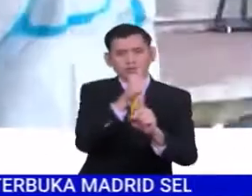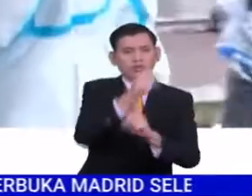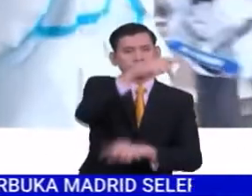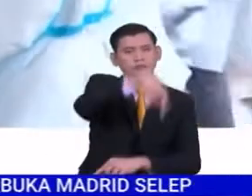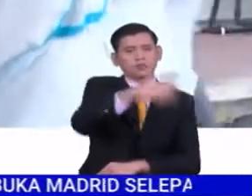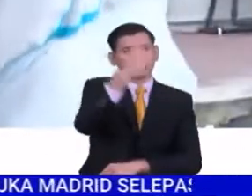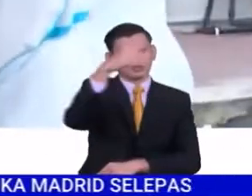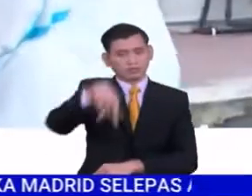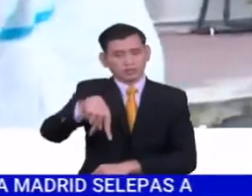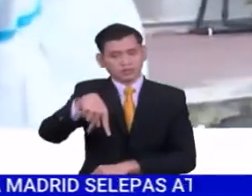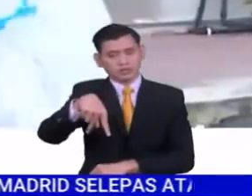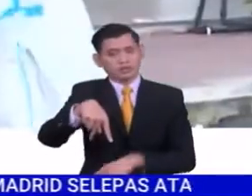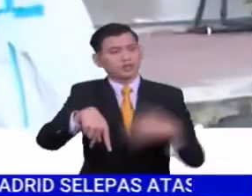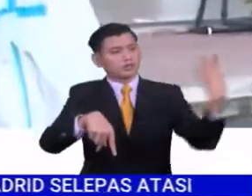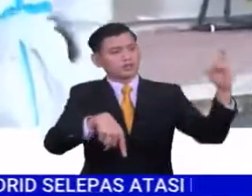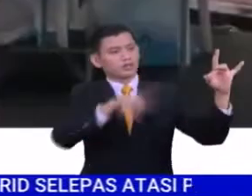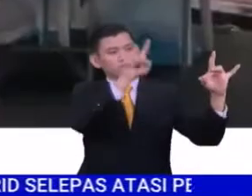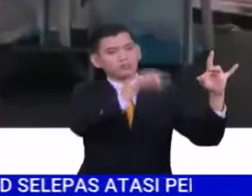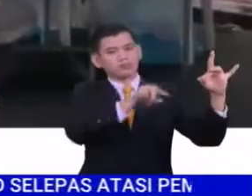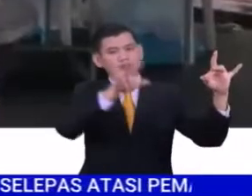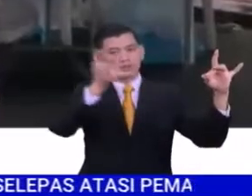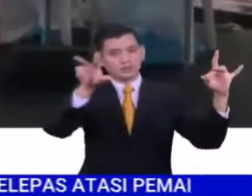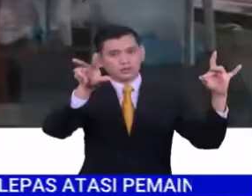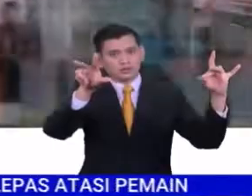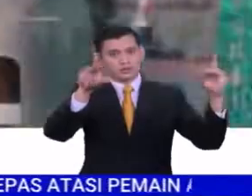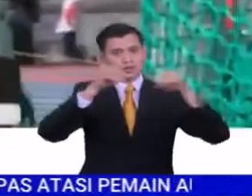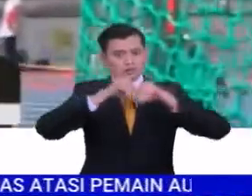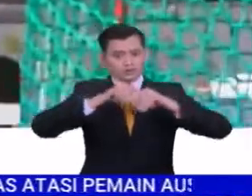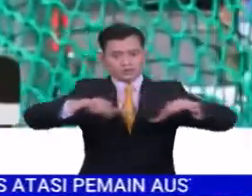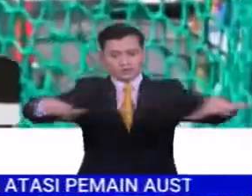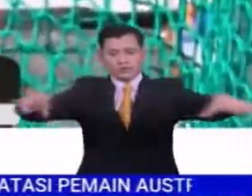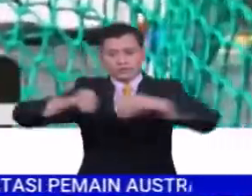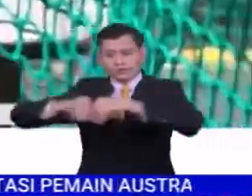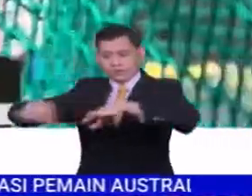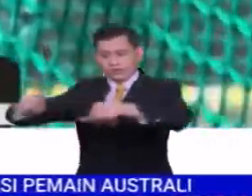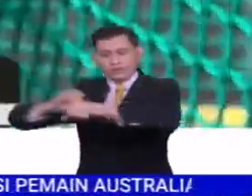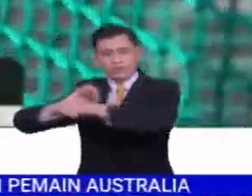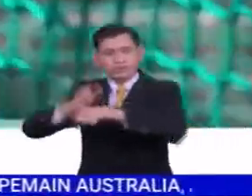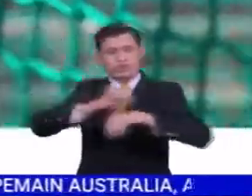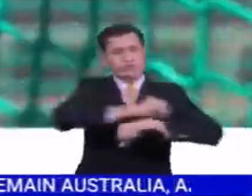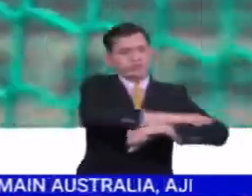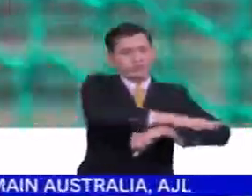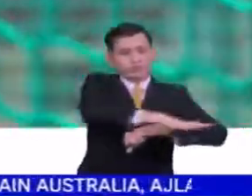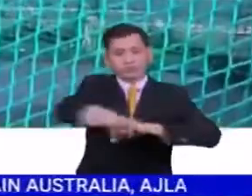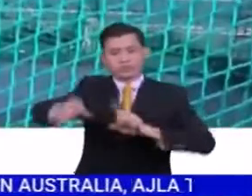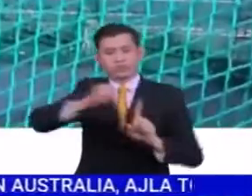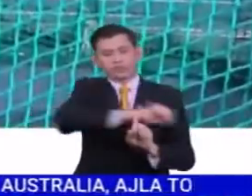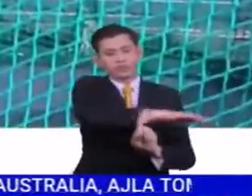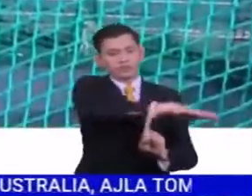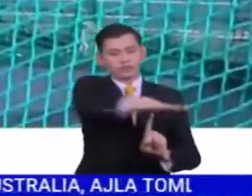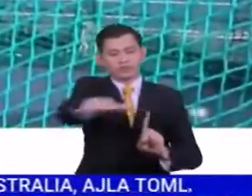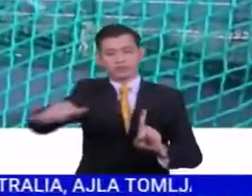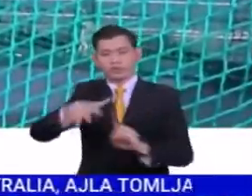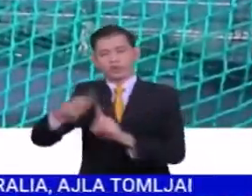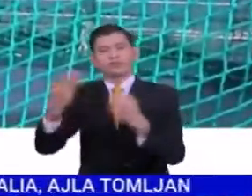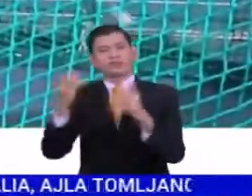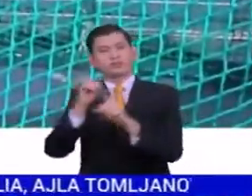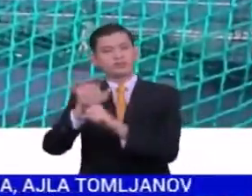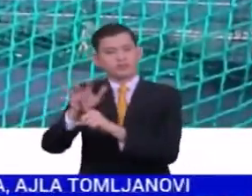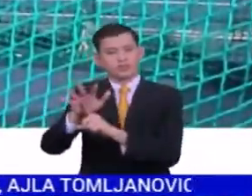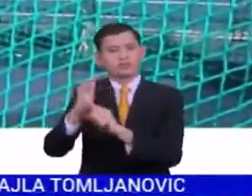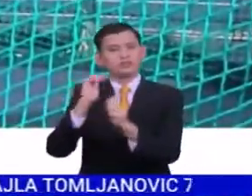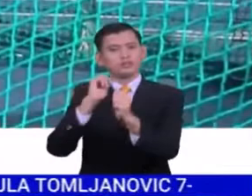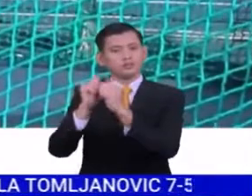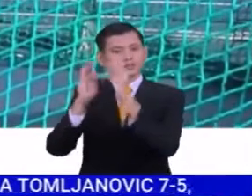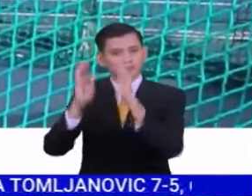Pergerakan PKP pada 18 Mac. Penularan wabak tersebut turut dikesan dalam arena sukan. Jaguh baling tukul